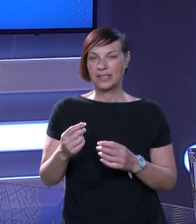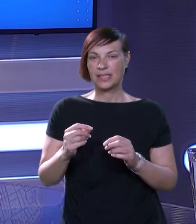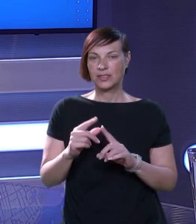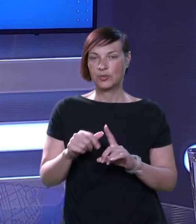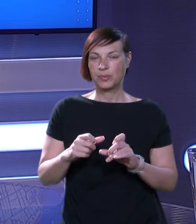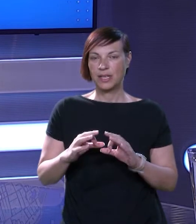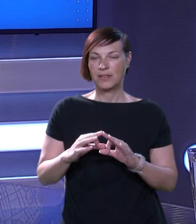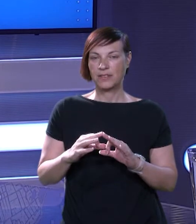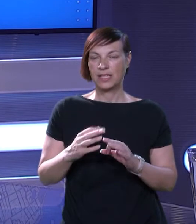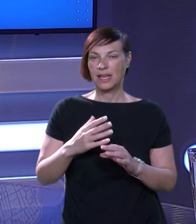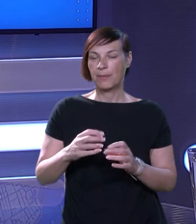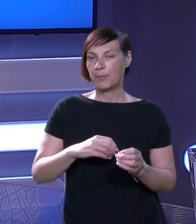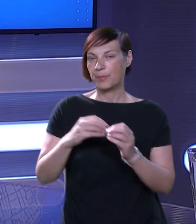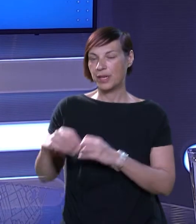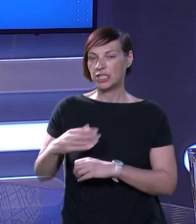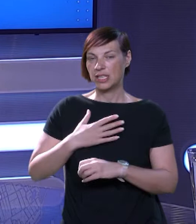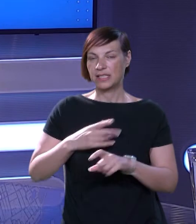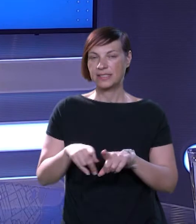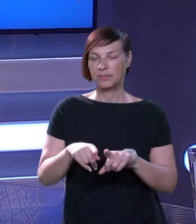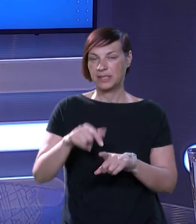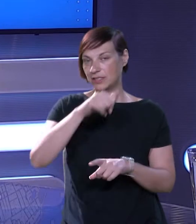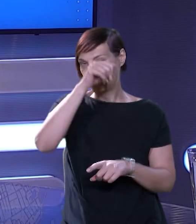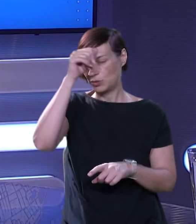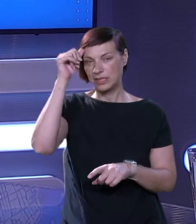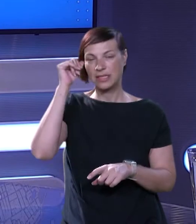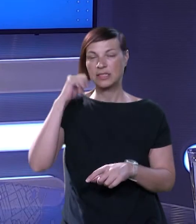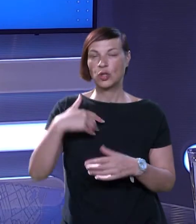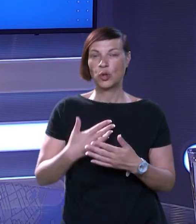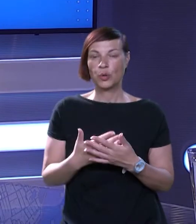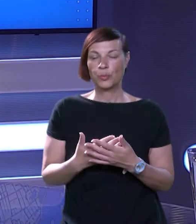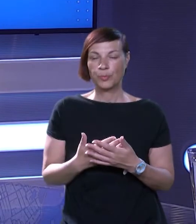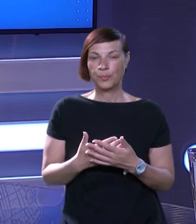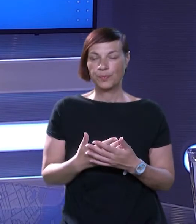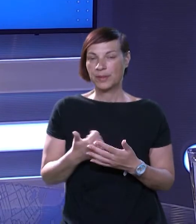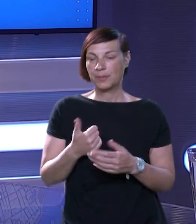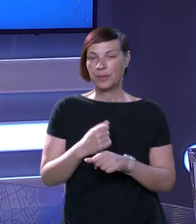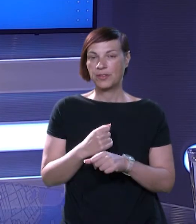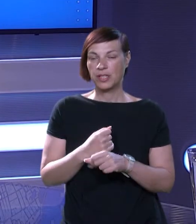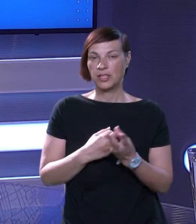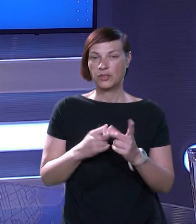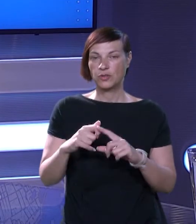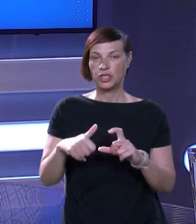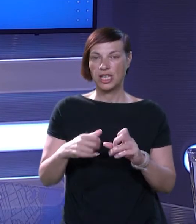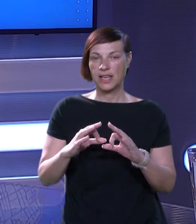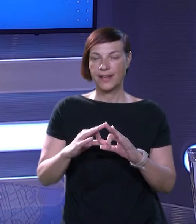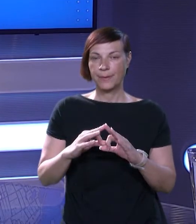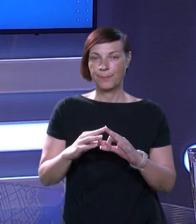Dubravka prešla, ja sam u stvari istu sezonu kad je Ivica pristao biti direktor drame. Prvo je radio